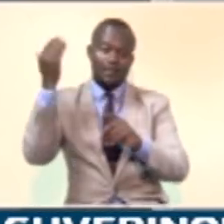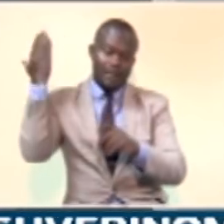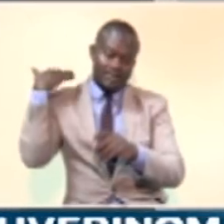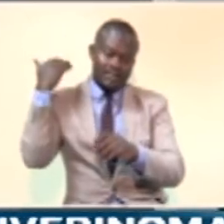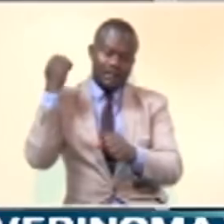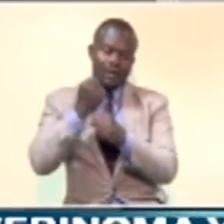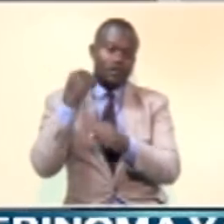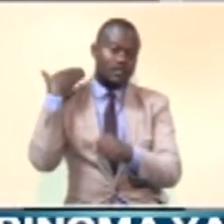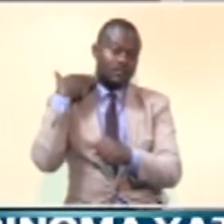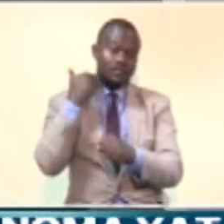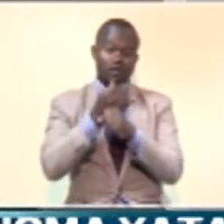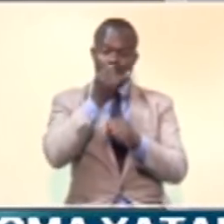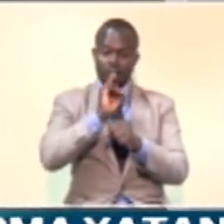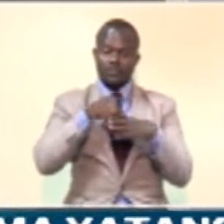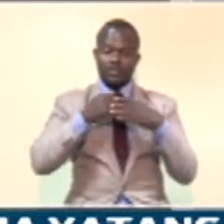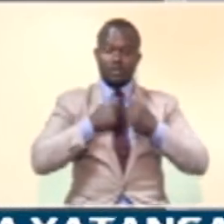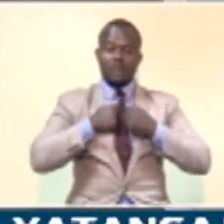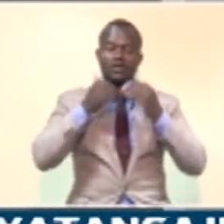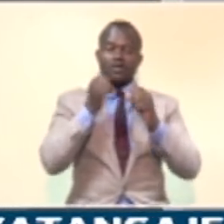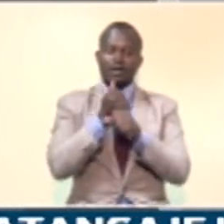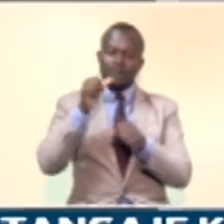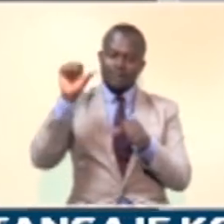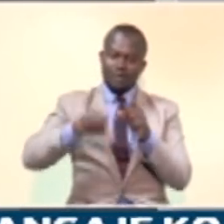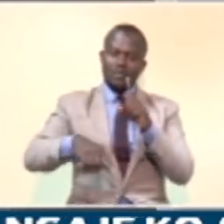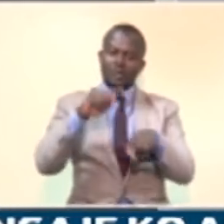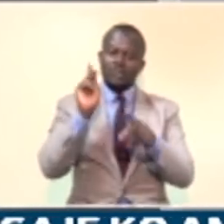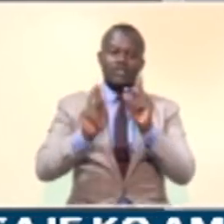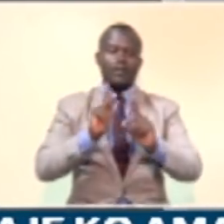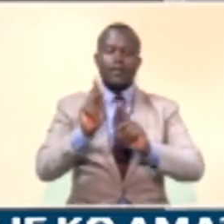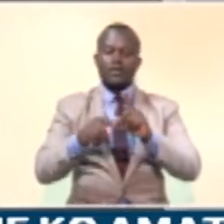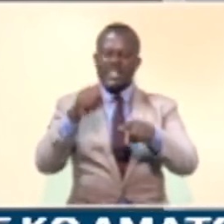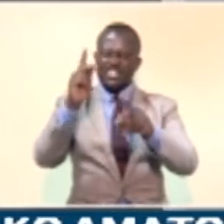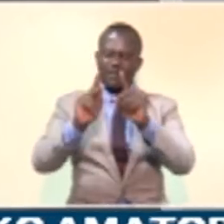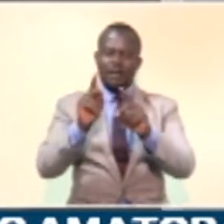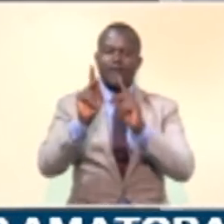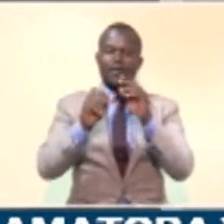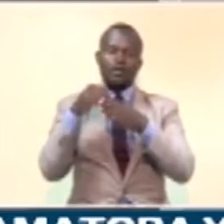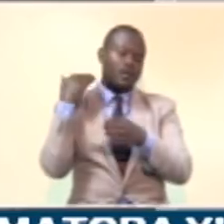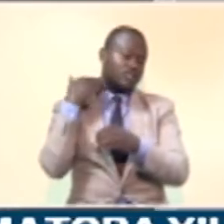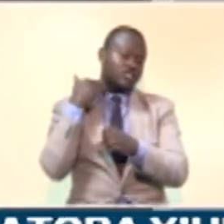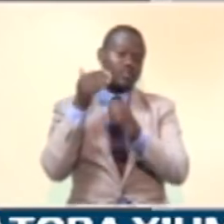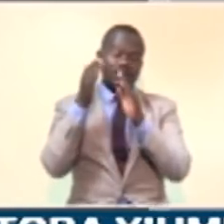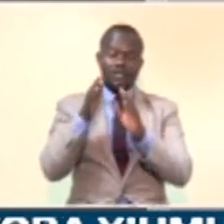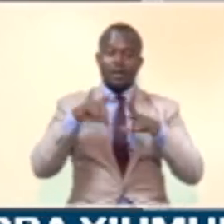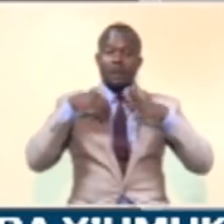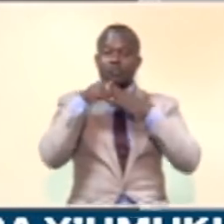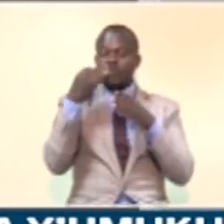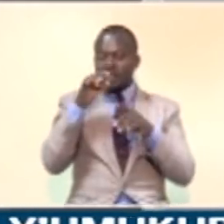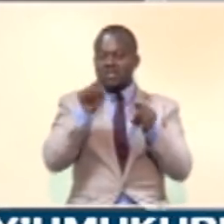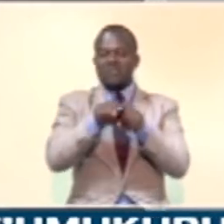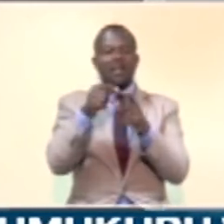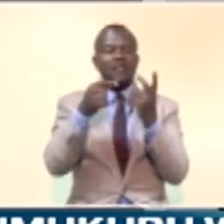bahekuye abantu u Rwanda baduhekuye batwiciye abantu ndavuga bariya ba jenosideri bibera mu Bufaransa nk'aho nta kintu